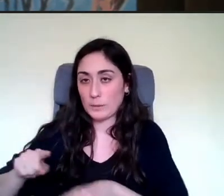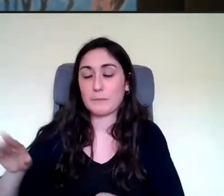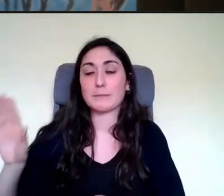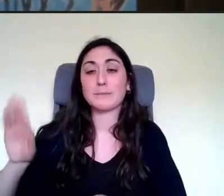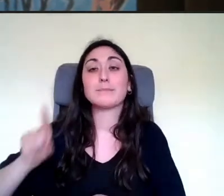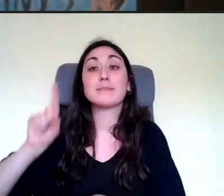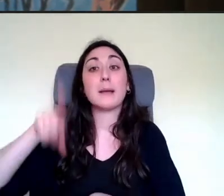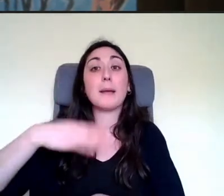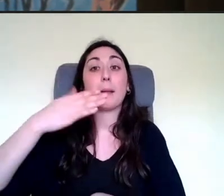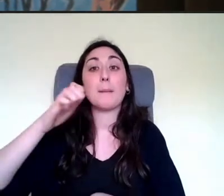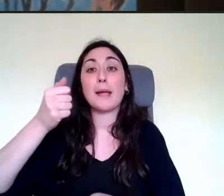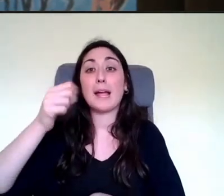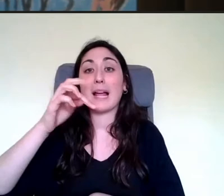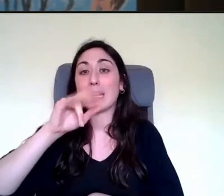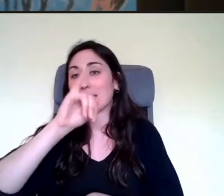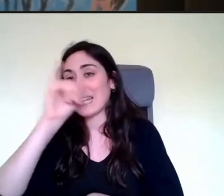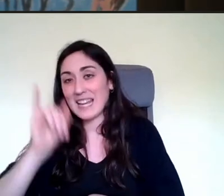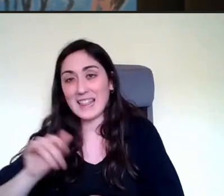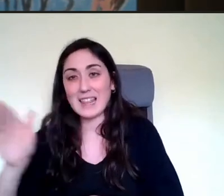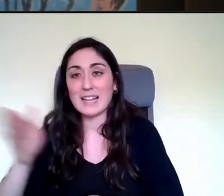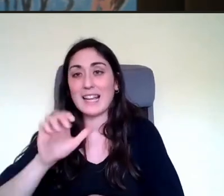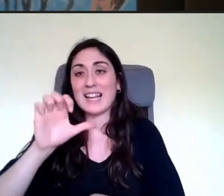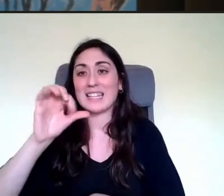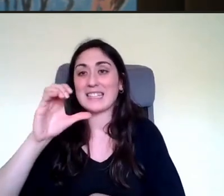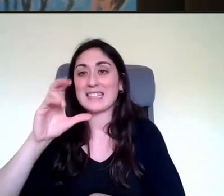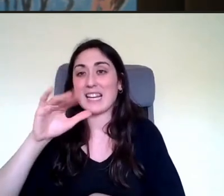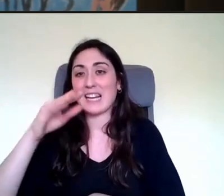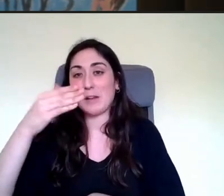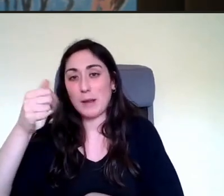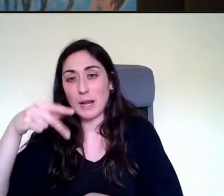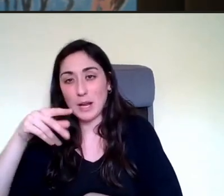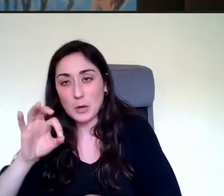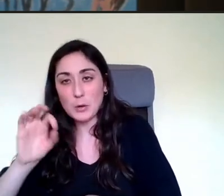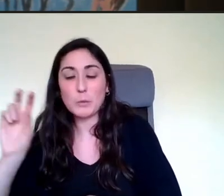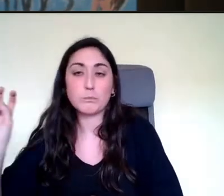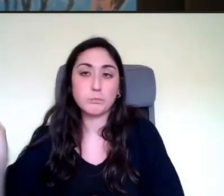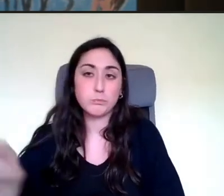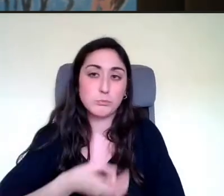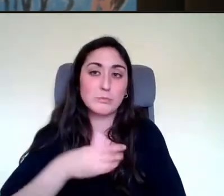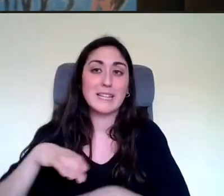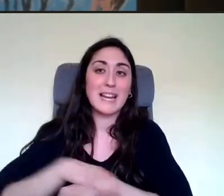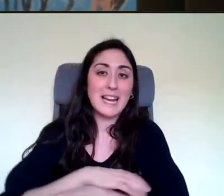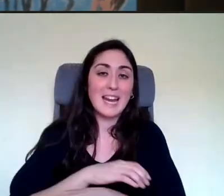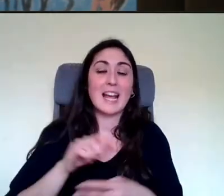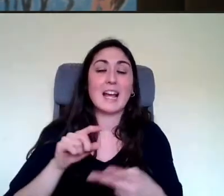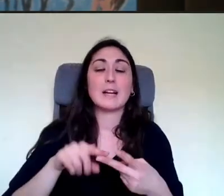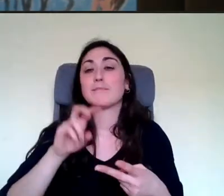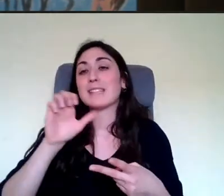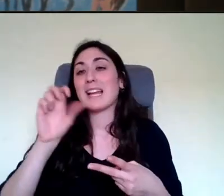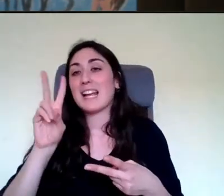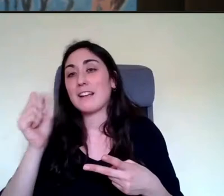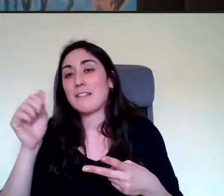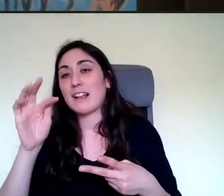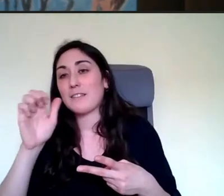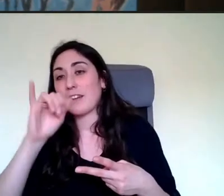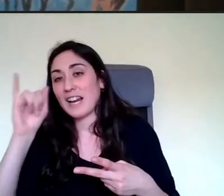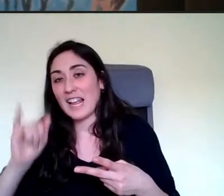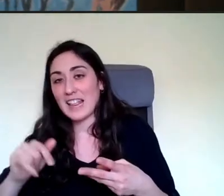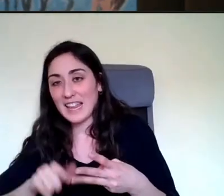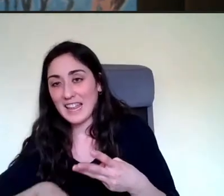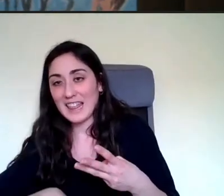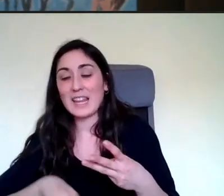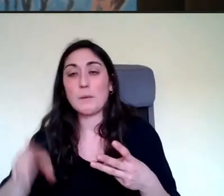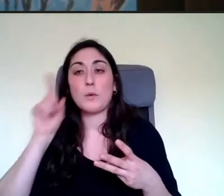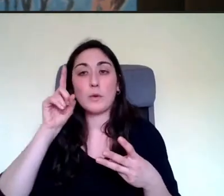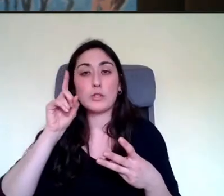Escribano, de la Càtedra UNESCO Sostenibilitat de l'UPC i enginyera, l'Eva Fernández, doctora d'Antropologia i professora de la UIT de